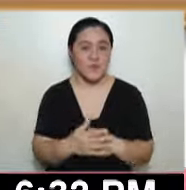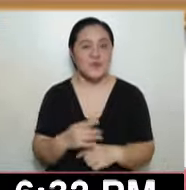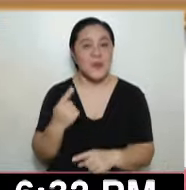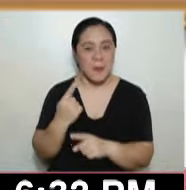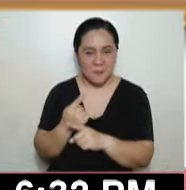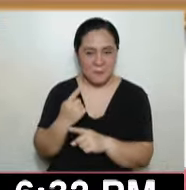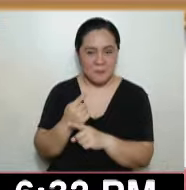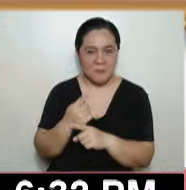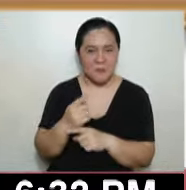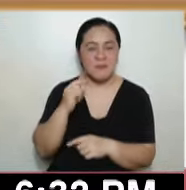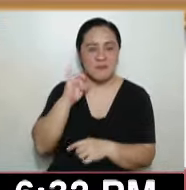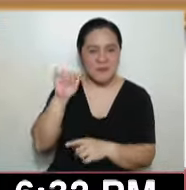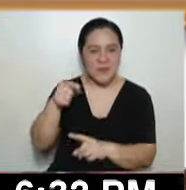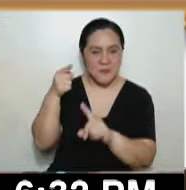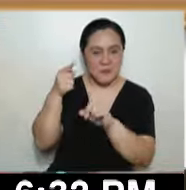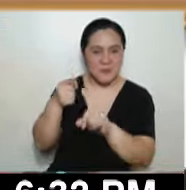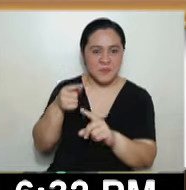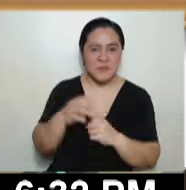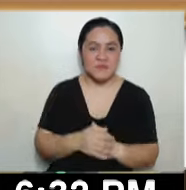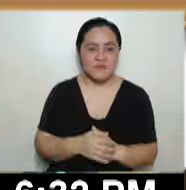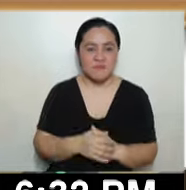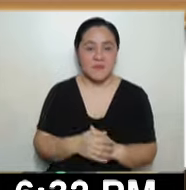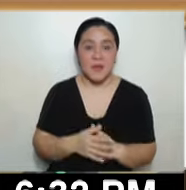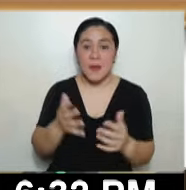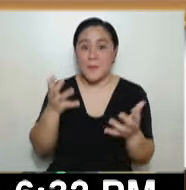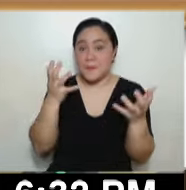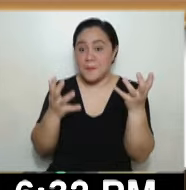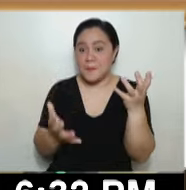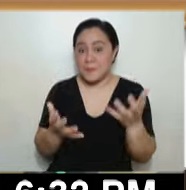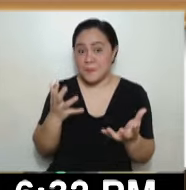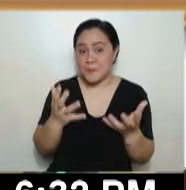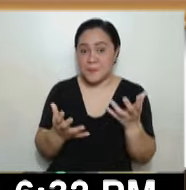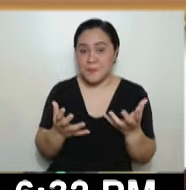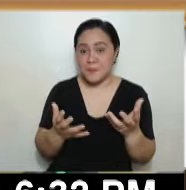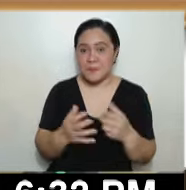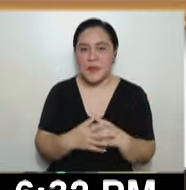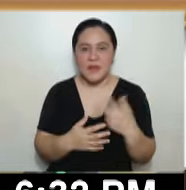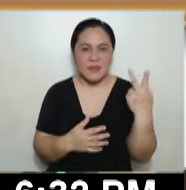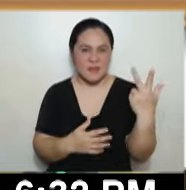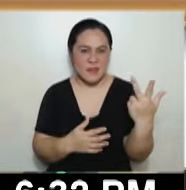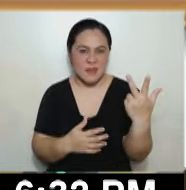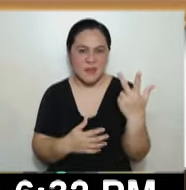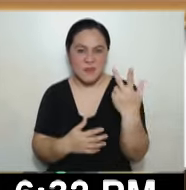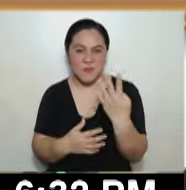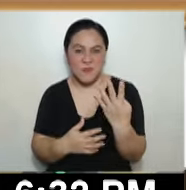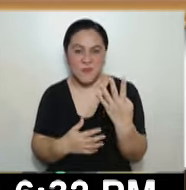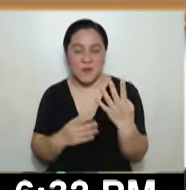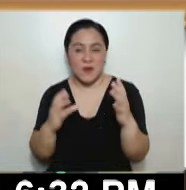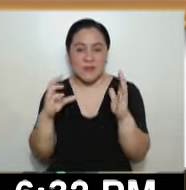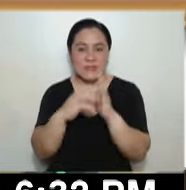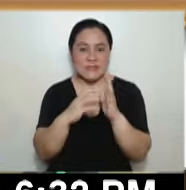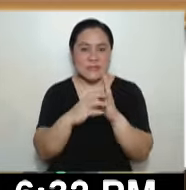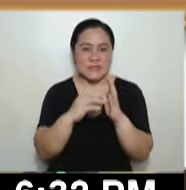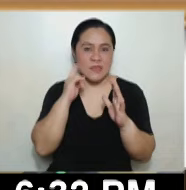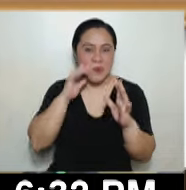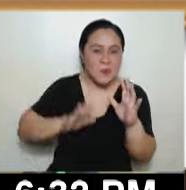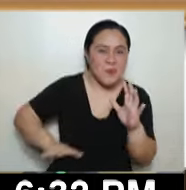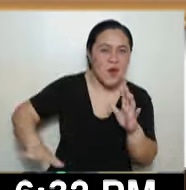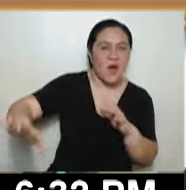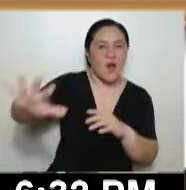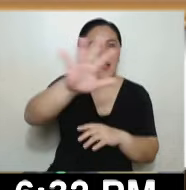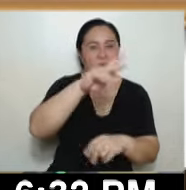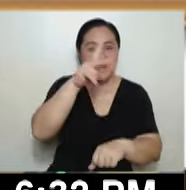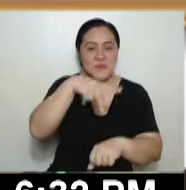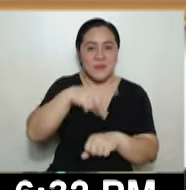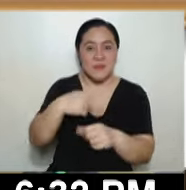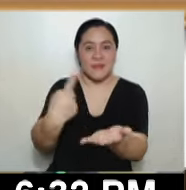at, kung sa tutusin po, tatlo, apat lamang po ito ng mga syudad sa buong bansa, ano po, na ating pong